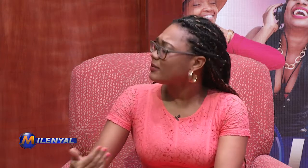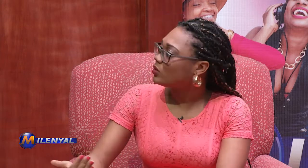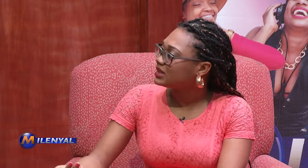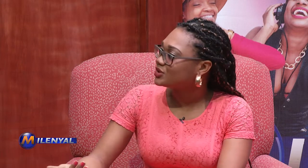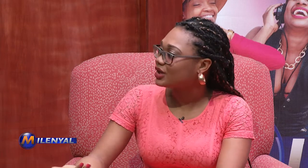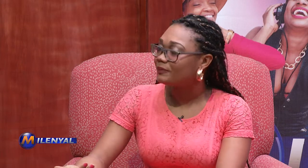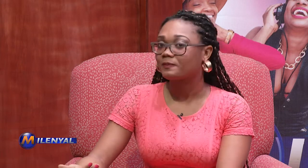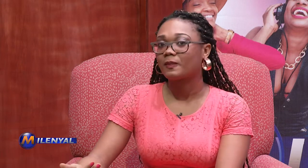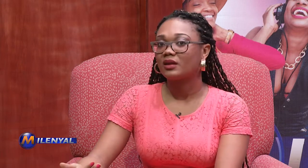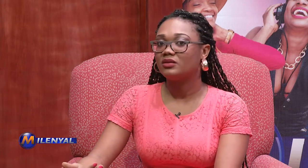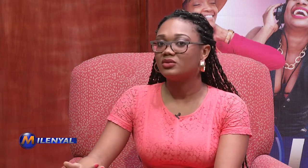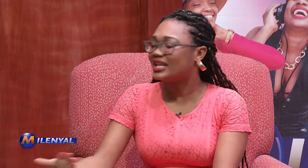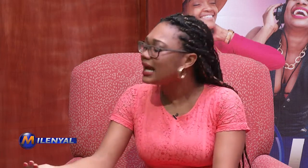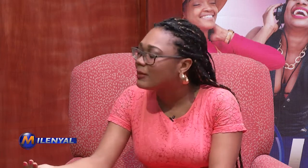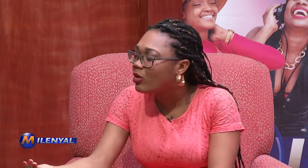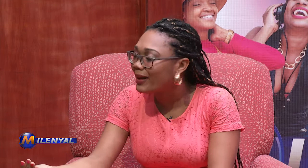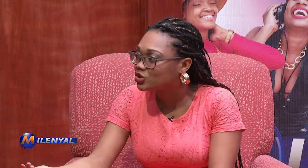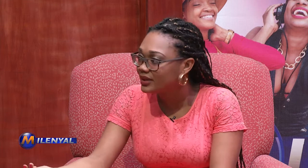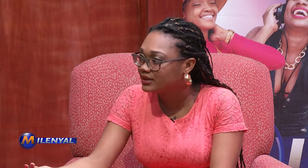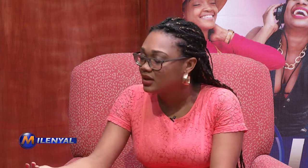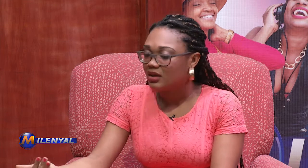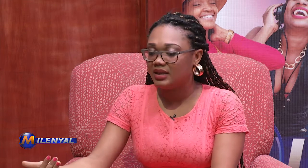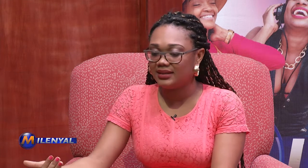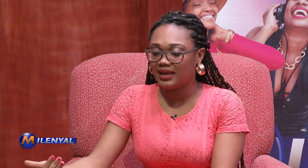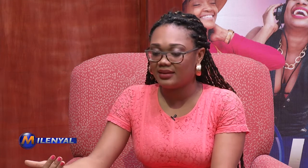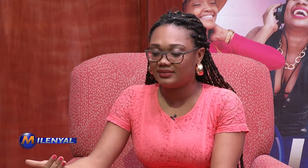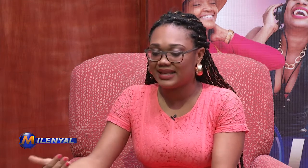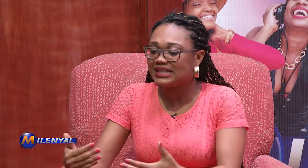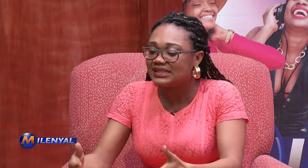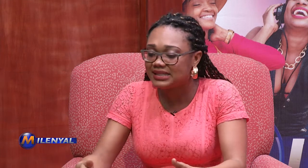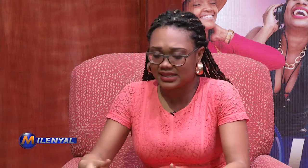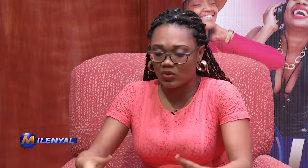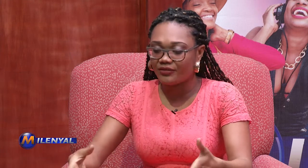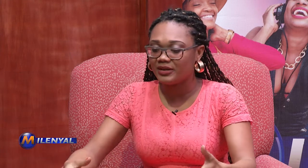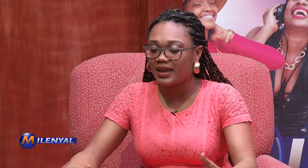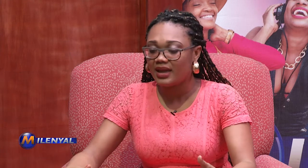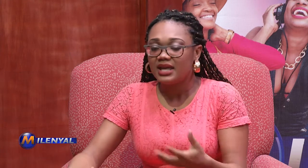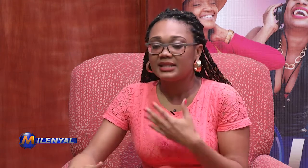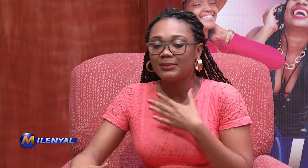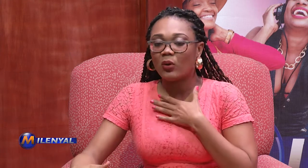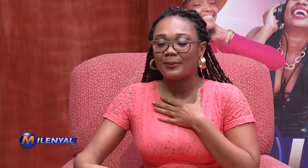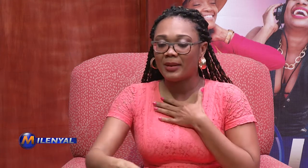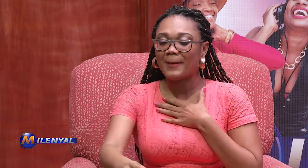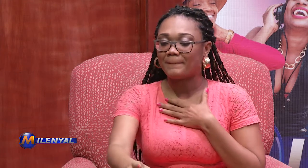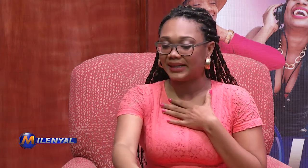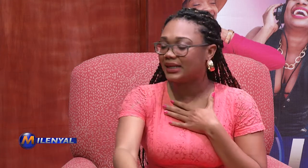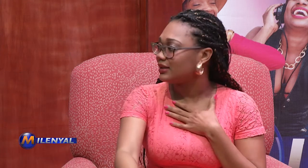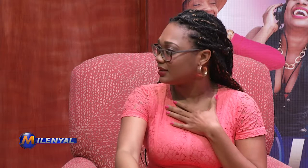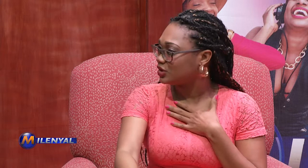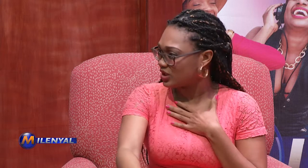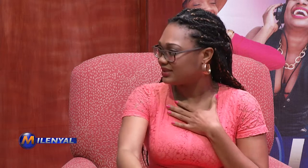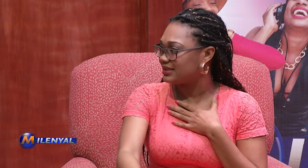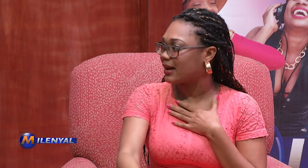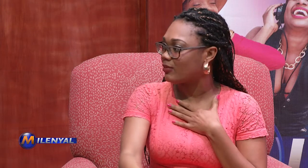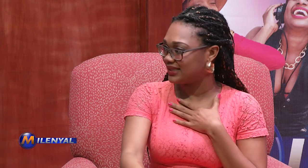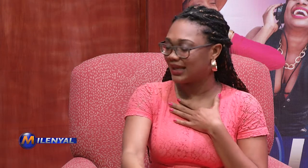j'étais vraiment content parce que généralement, on ne joint pas des artistes qui confirmaient, qui disent bon, ok, moi-même, je prends